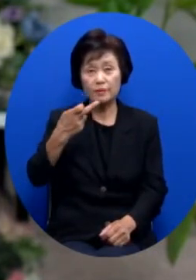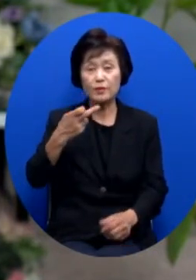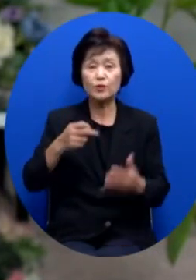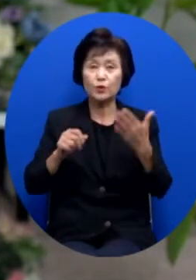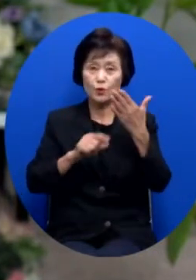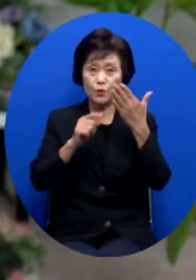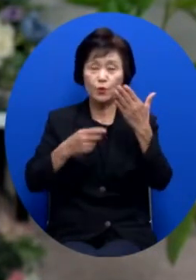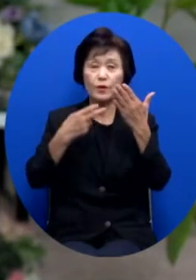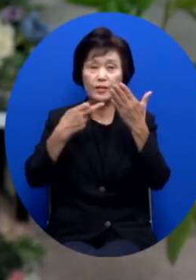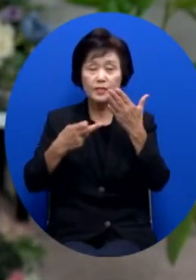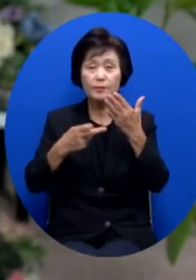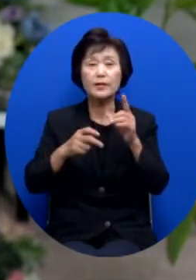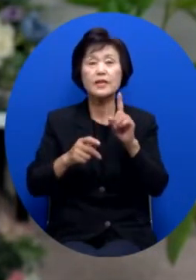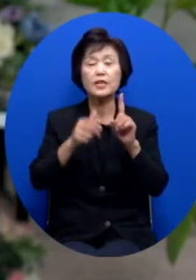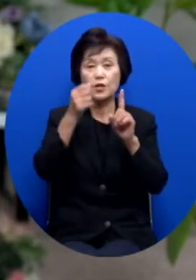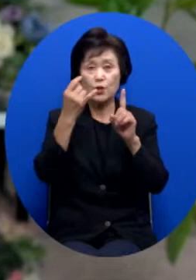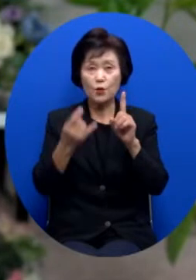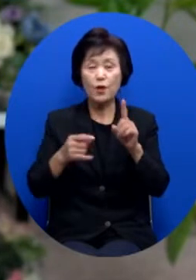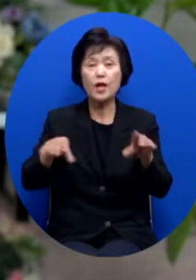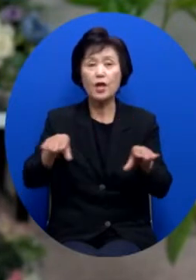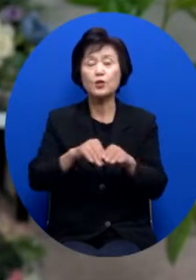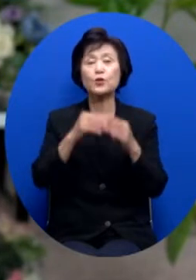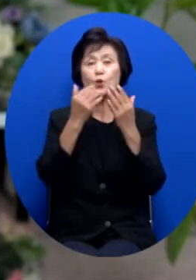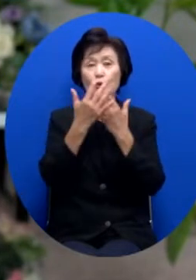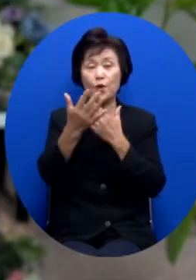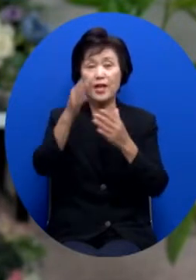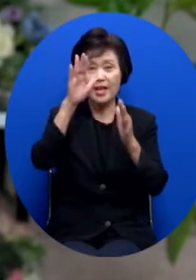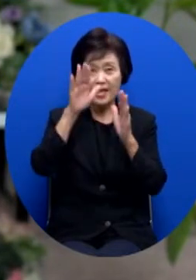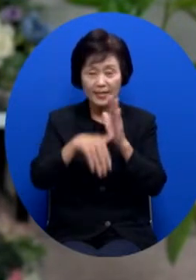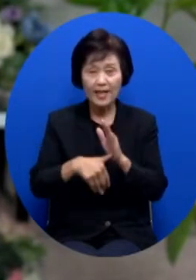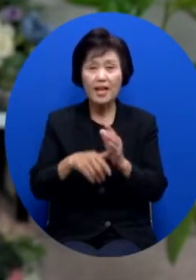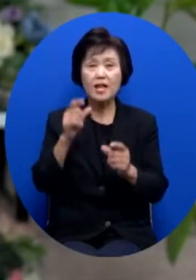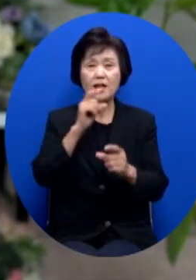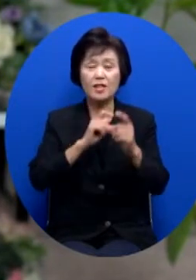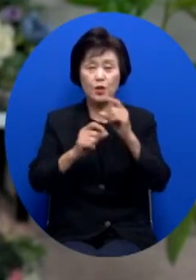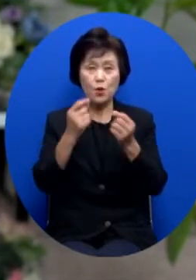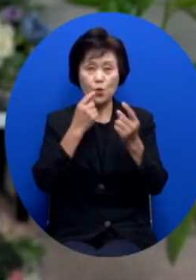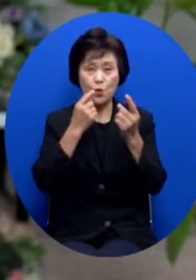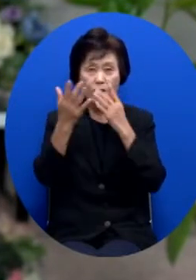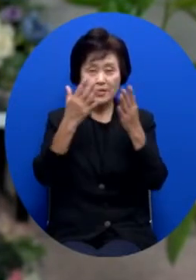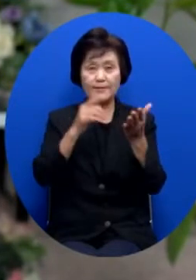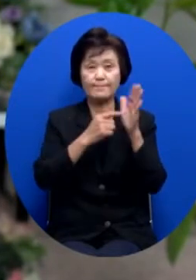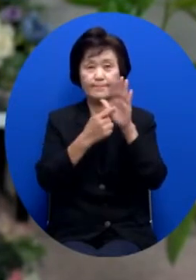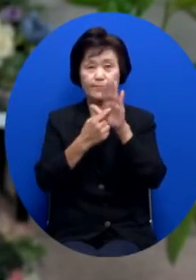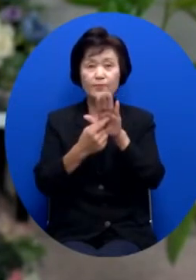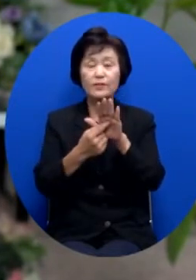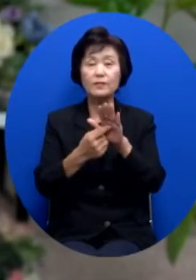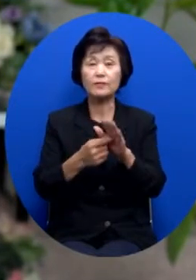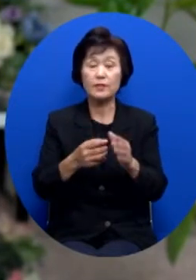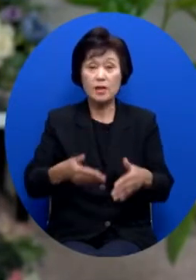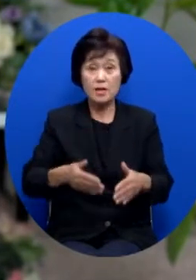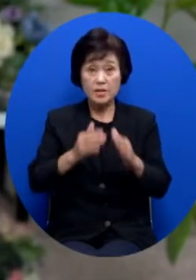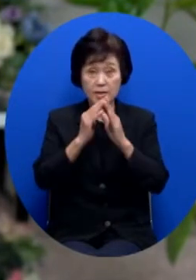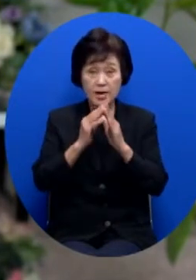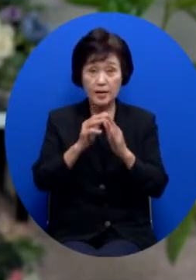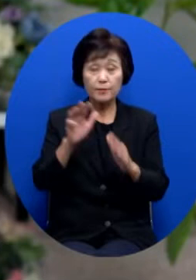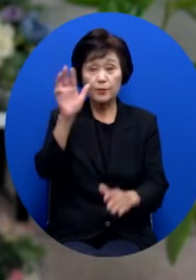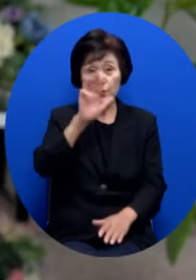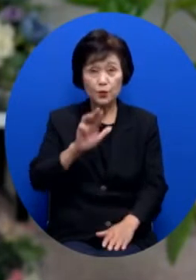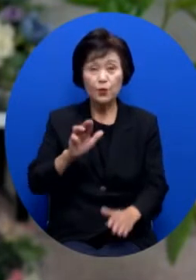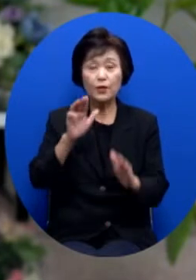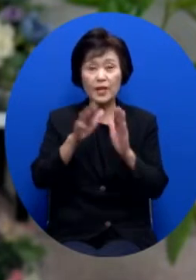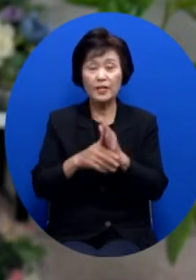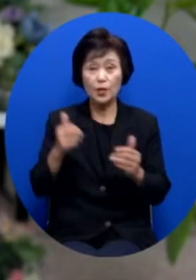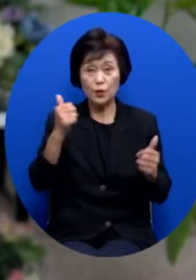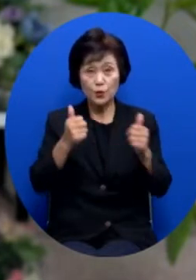9월 1일 제1회 더욱 분명하게 드러났습니다 창립 총회에서